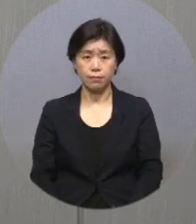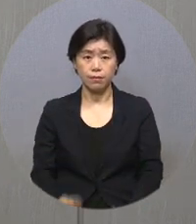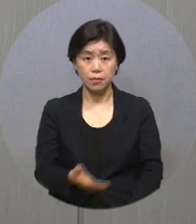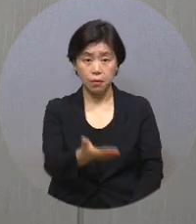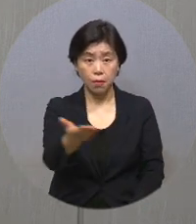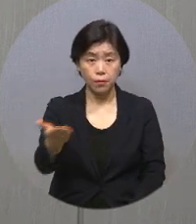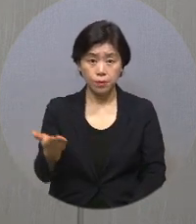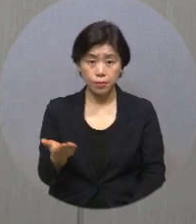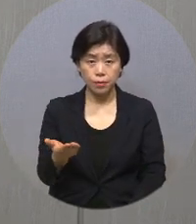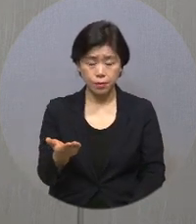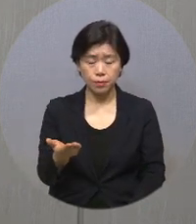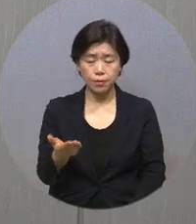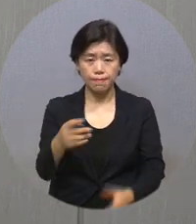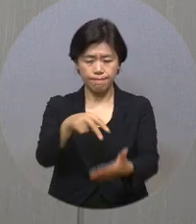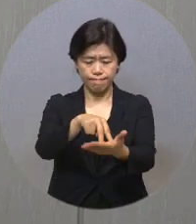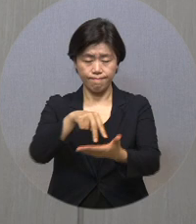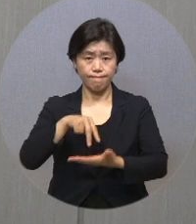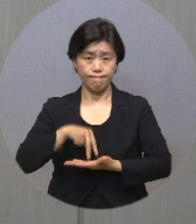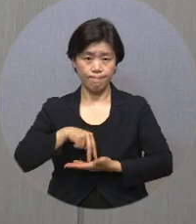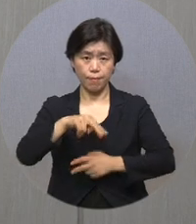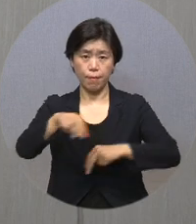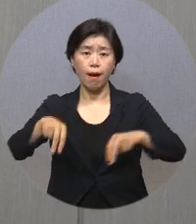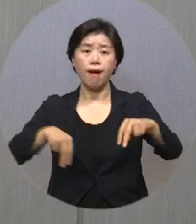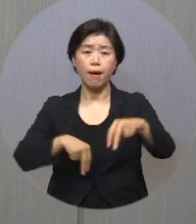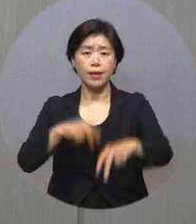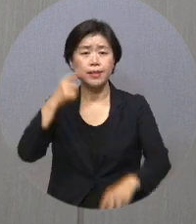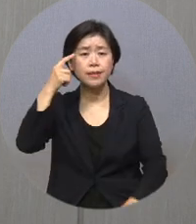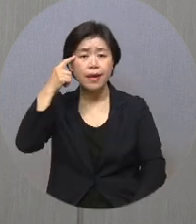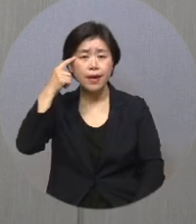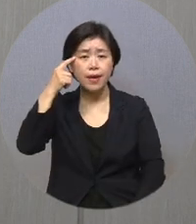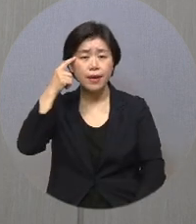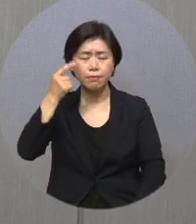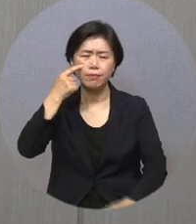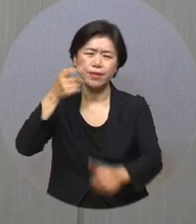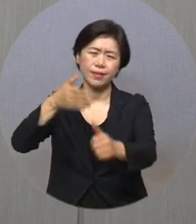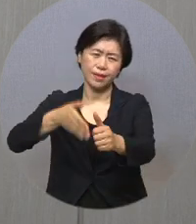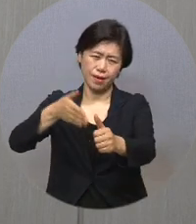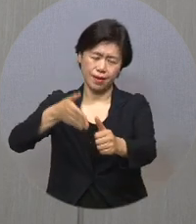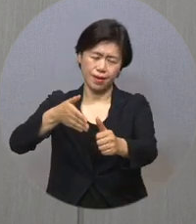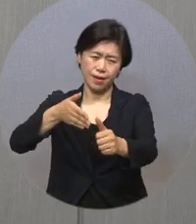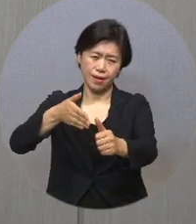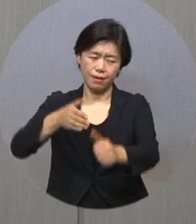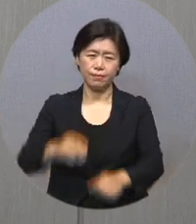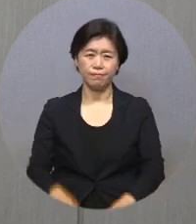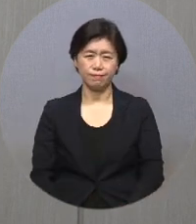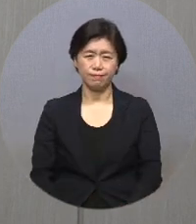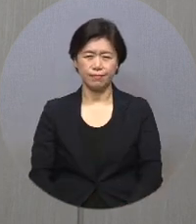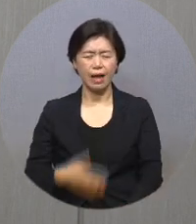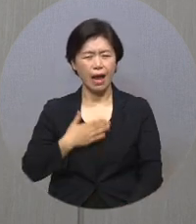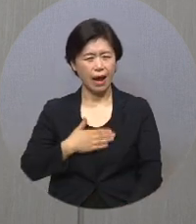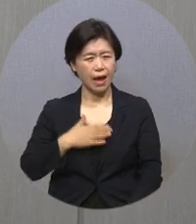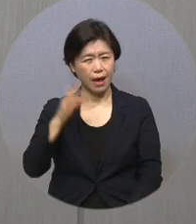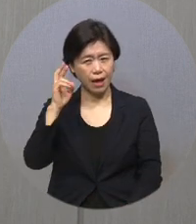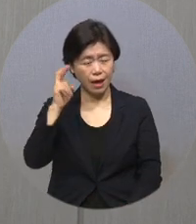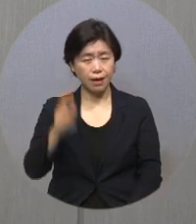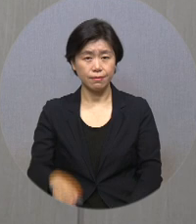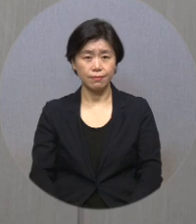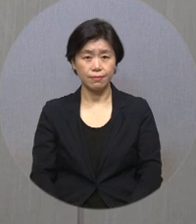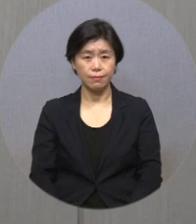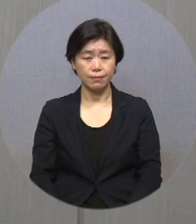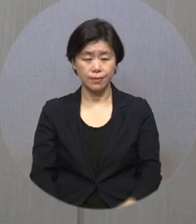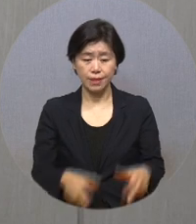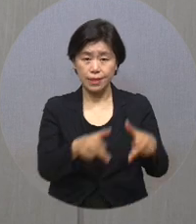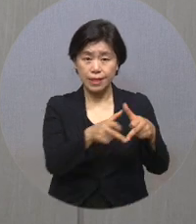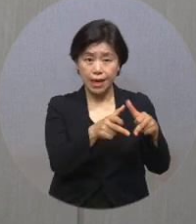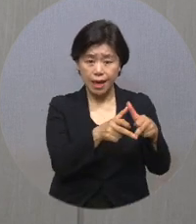생각을 입장을 바꿔서 생각을 해보면 알 거예요. 죽을